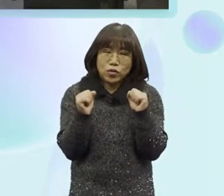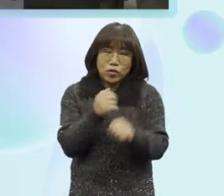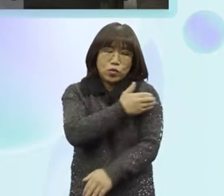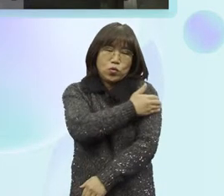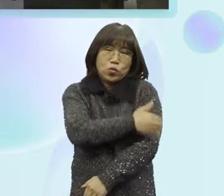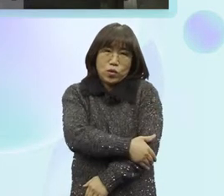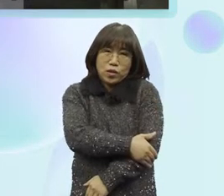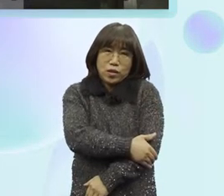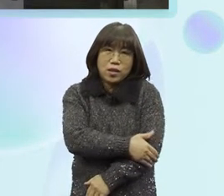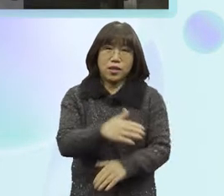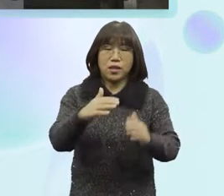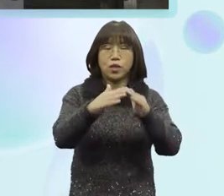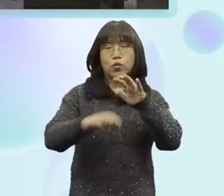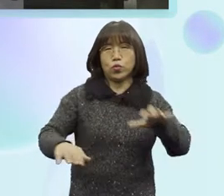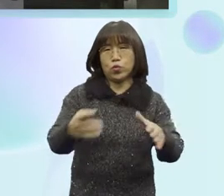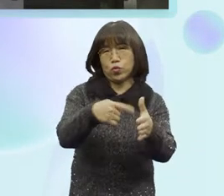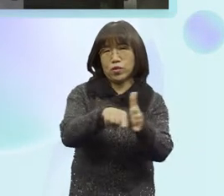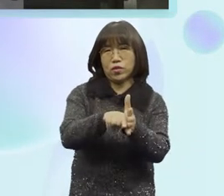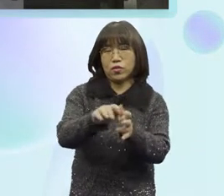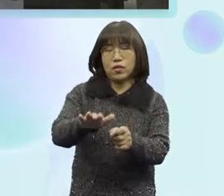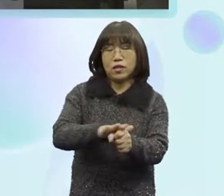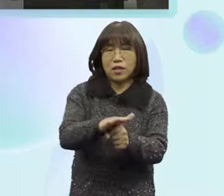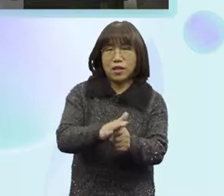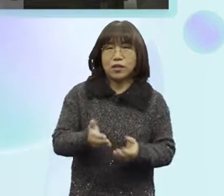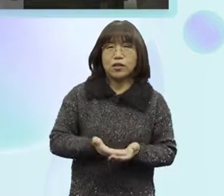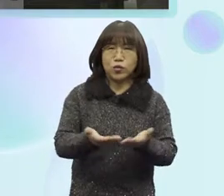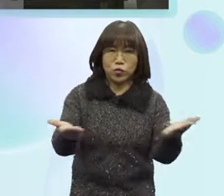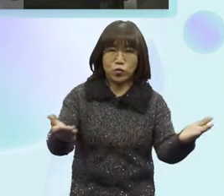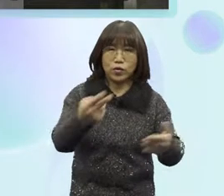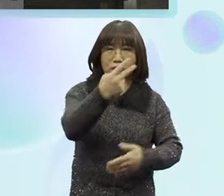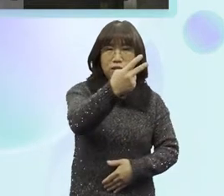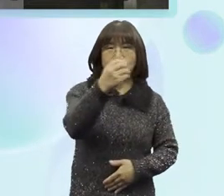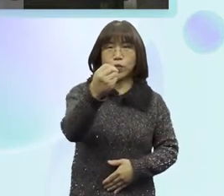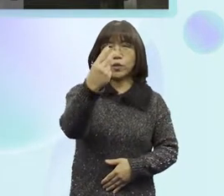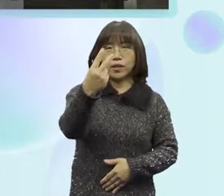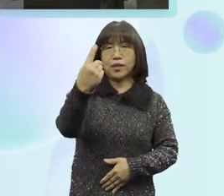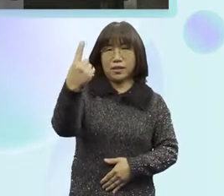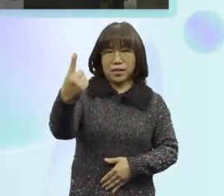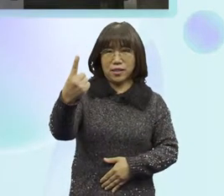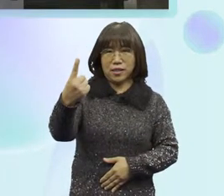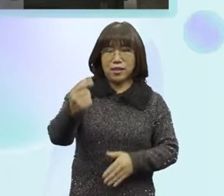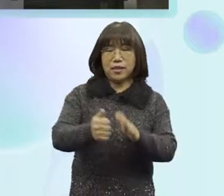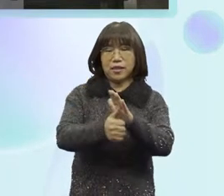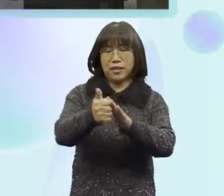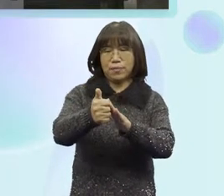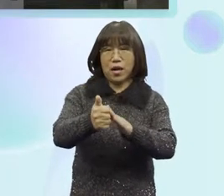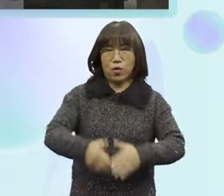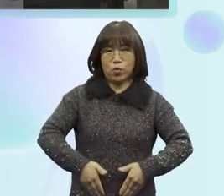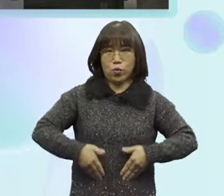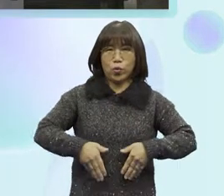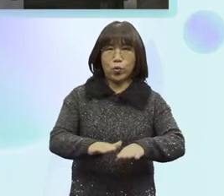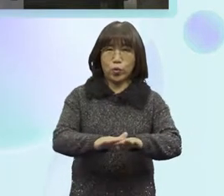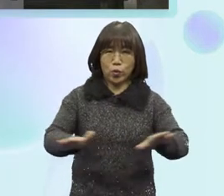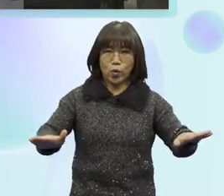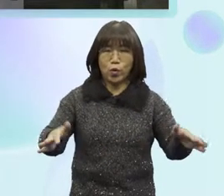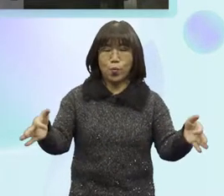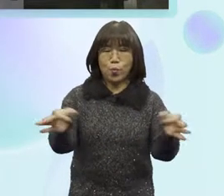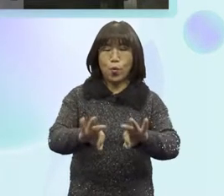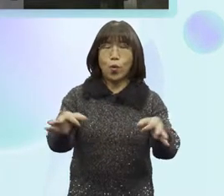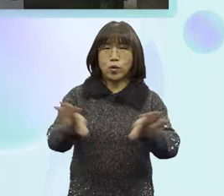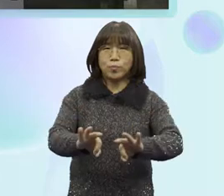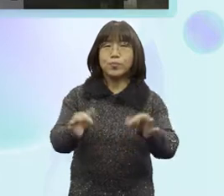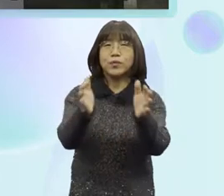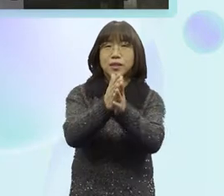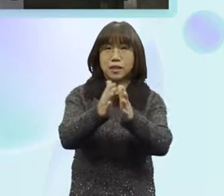소외 이웃들에게 따뜻한 사랑의 손길을 전하는 2021 희망온돌 따뜻한 겨울나기 모금 사업이